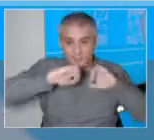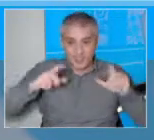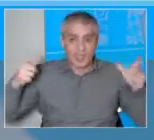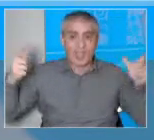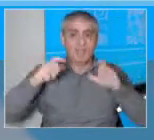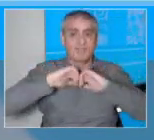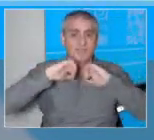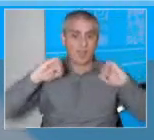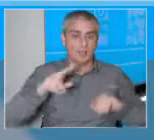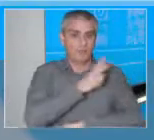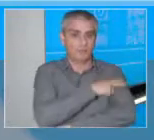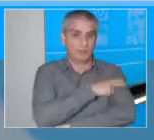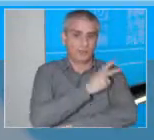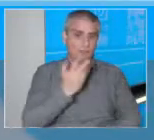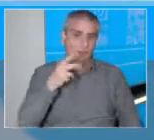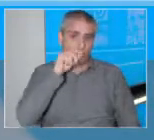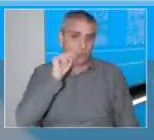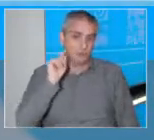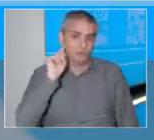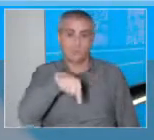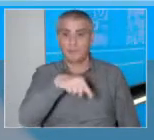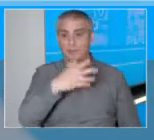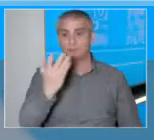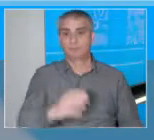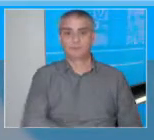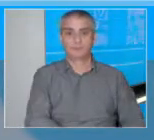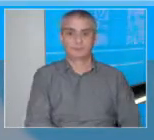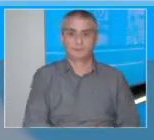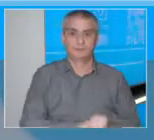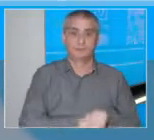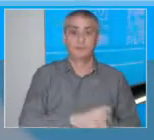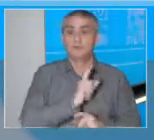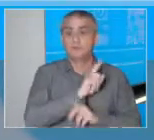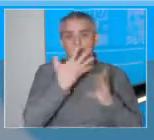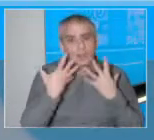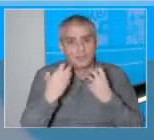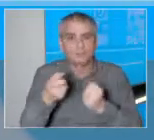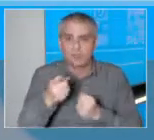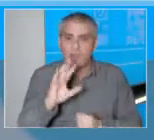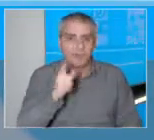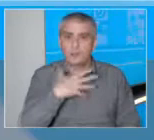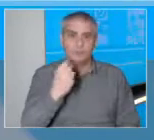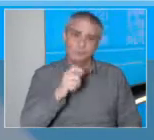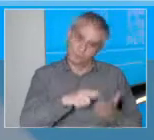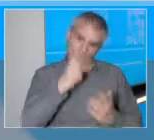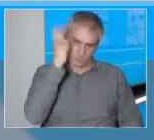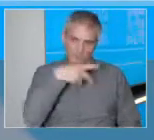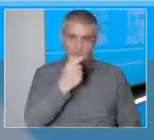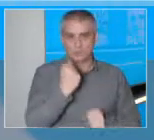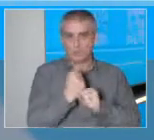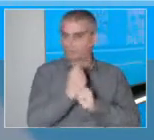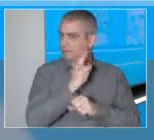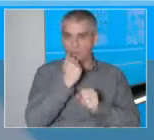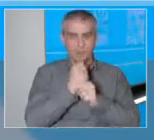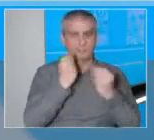חטיבת החקירות במשטרת ישראל. רוני אלשיך הגיע, ובזה... רגע, לשם הוא נמשך. למה לשם הוא נמשך? כי זה הוא מבין, בזה הוא התעסק.